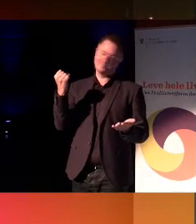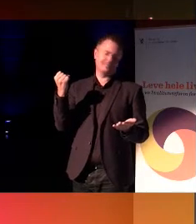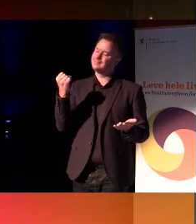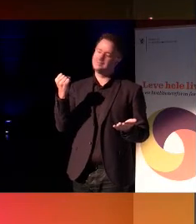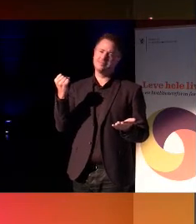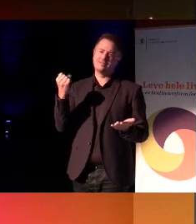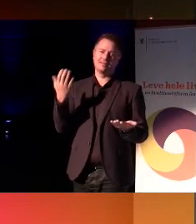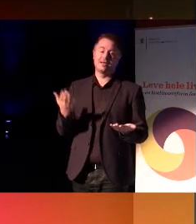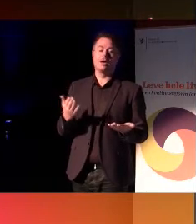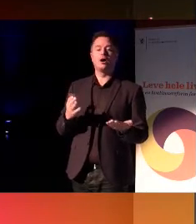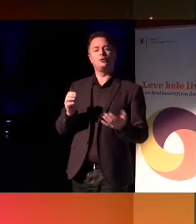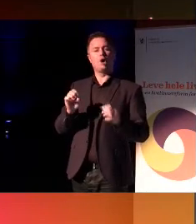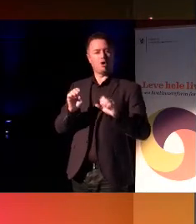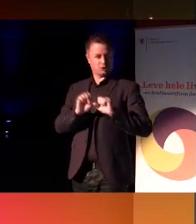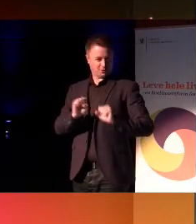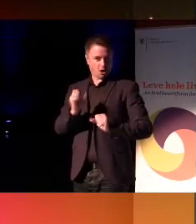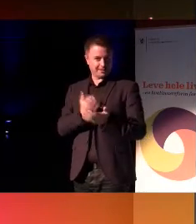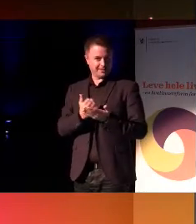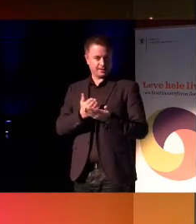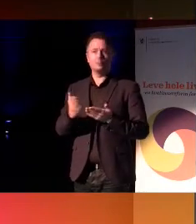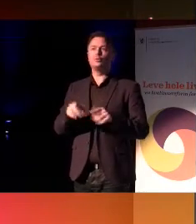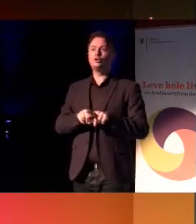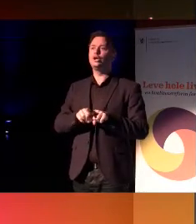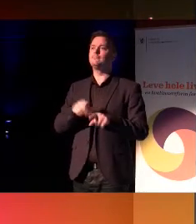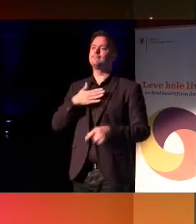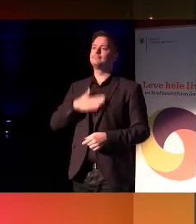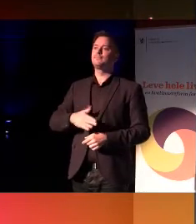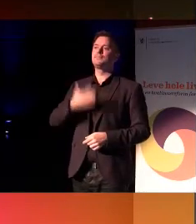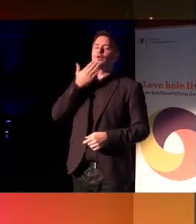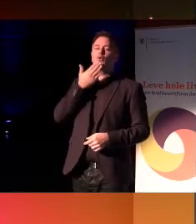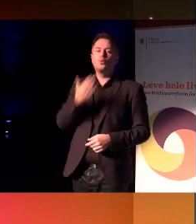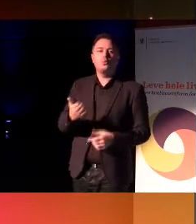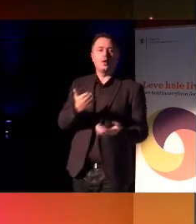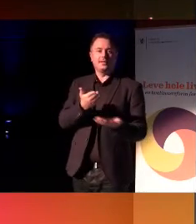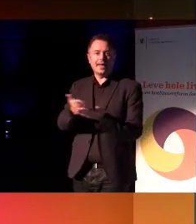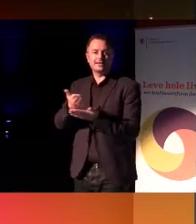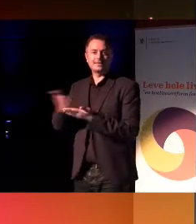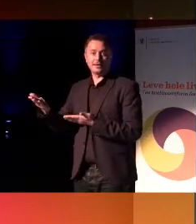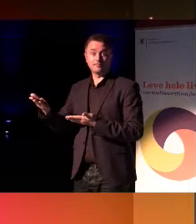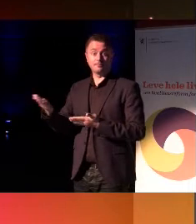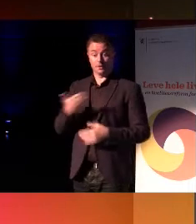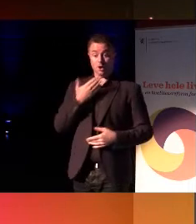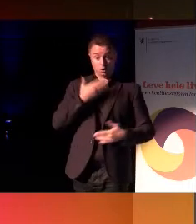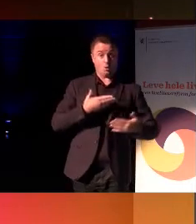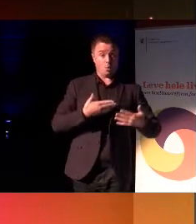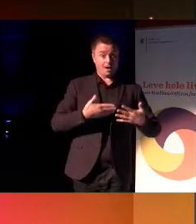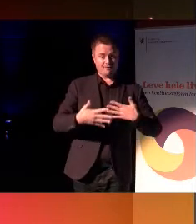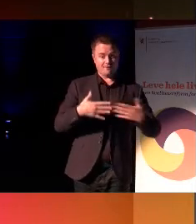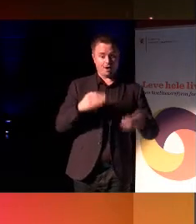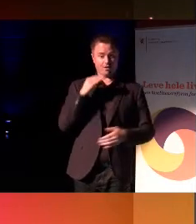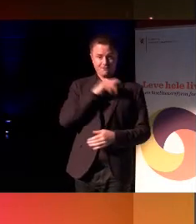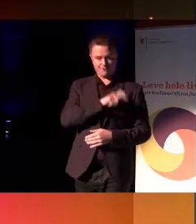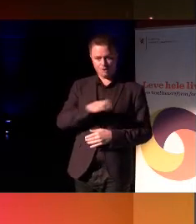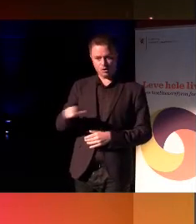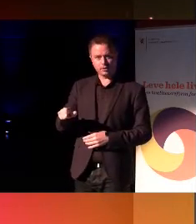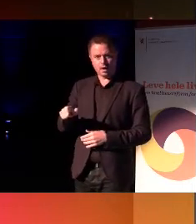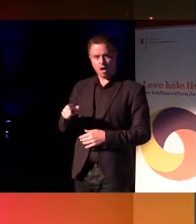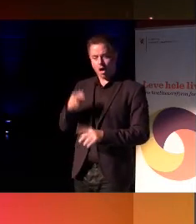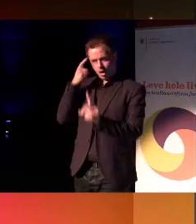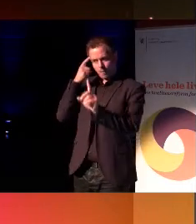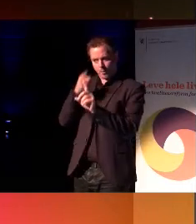om, er gode tjenester. Det er midt i kjernen av hva gode fagfolk driver med. Der ligger forsvarligheten og